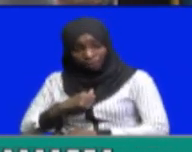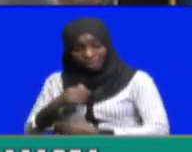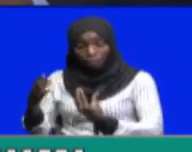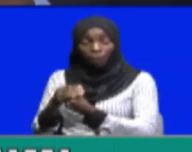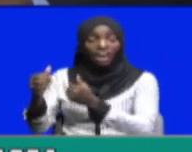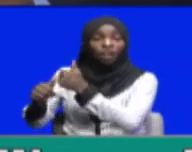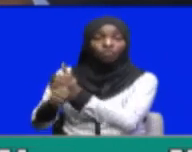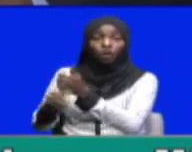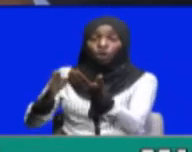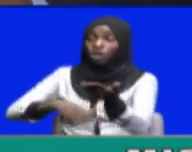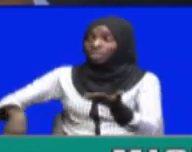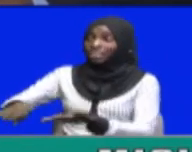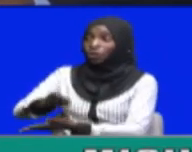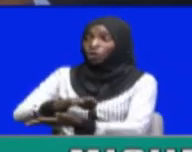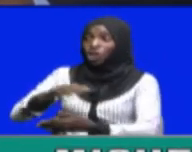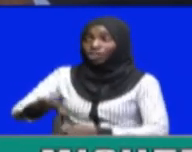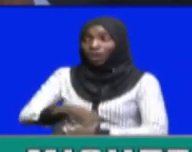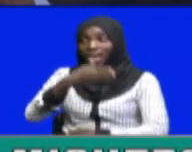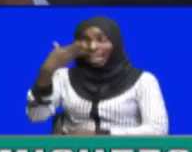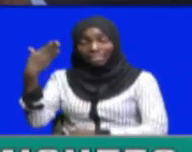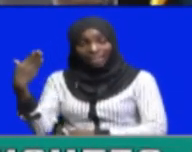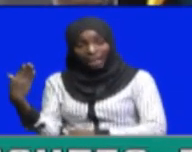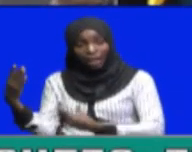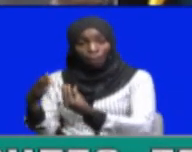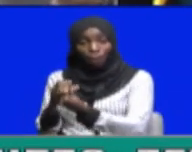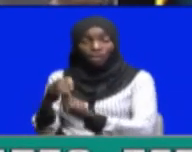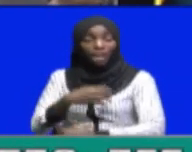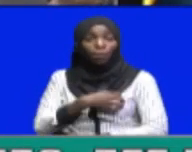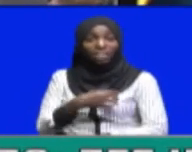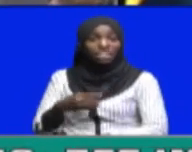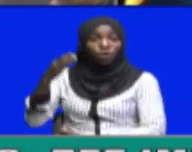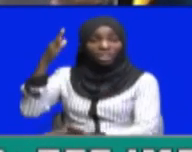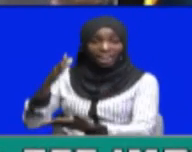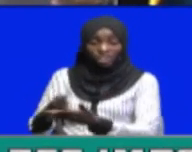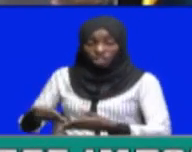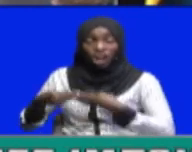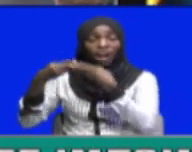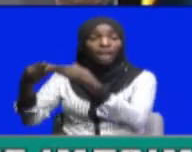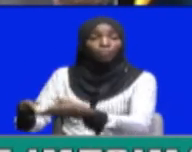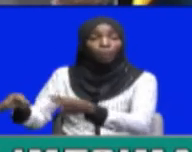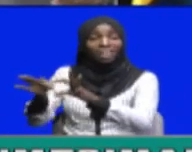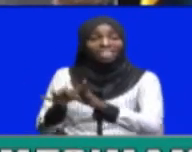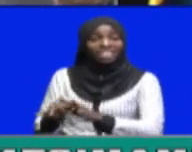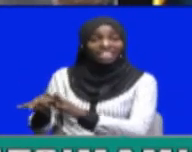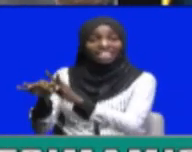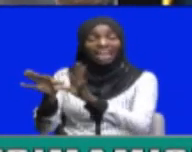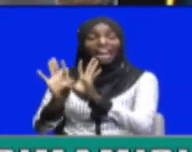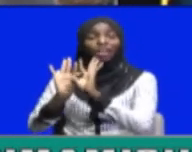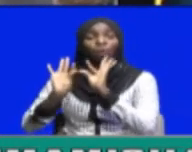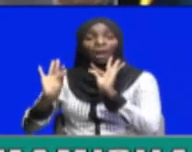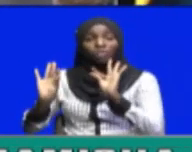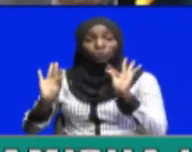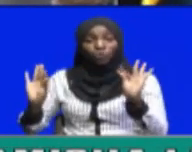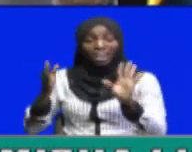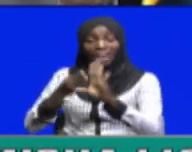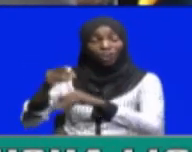viongozi wote wa serikali ya mapinduzi ya Zanzibar wakiwemo mawaziri wake watahakikisha wanampa mashirikiano makubwa waziri huyo ili aweze kutekeleza vyema